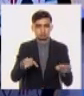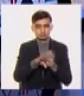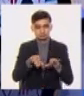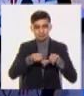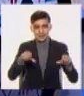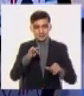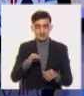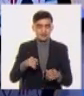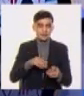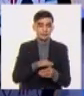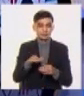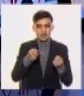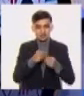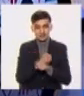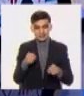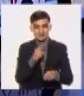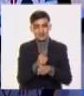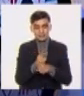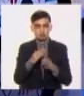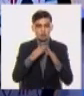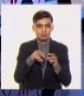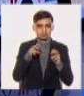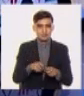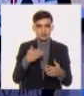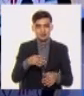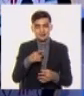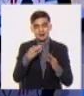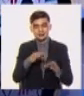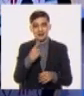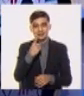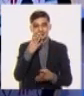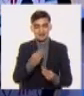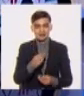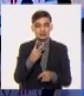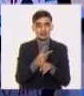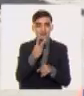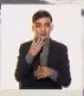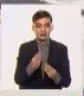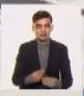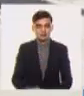закрыли въезды, выезды. Выходить из домов разрешается один раз в 2 дня.